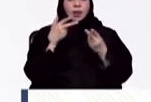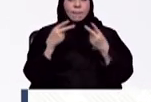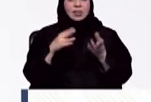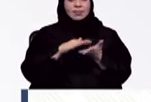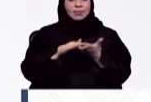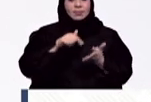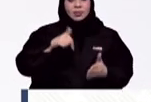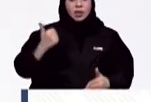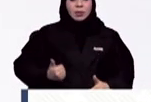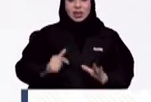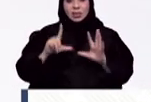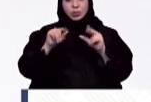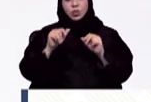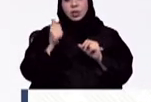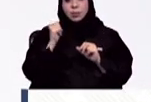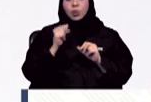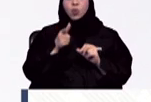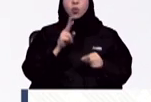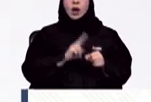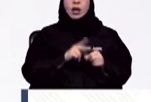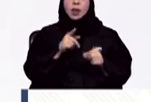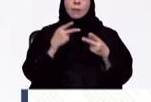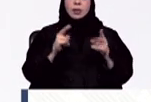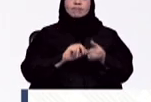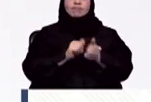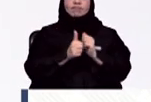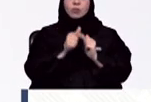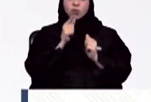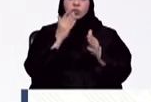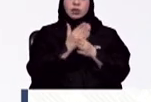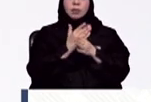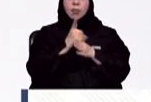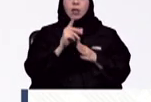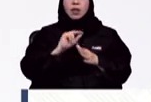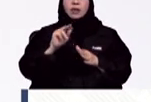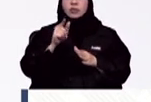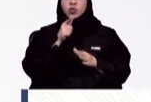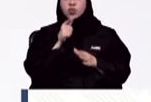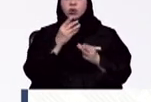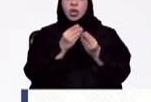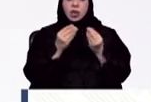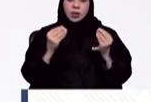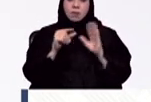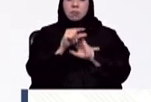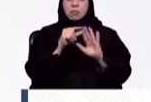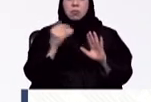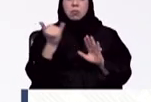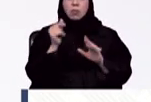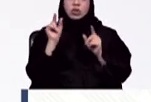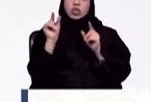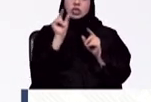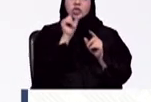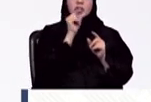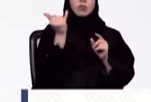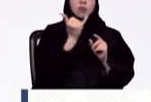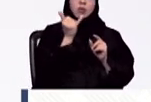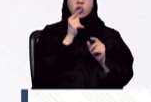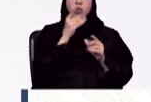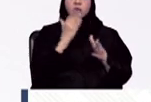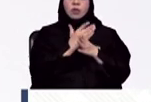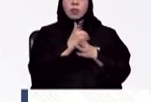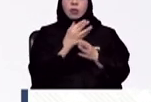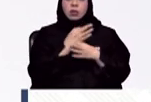البحرين في الأسبوع الماضي. بالنسبة للمبادرة مثل ما تفضلتي, هذه المبادرة تشمل على عدة أجزاء جدا جدا مهمة. نعم. فهي